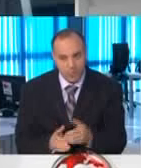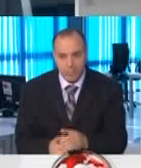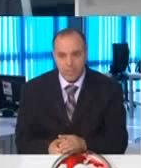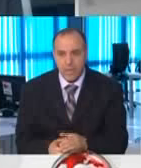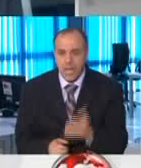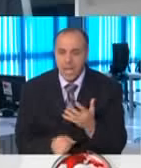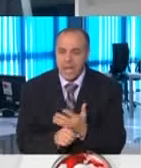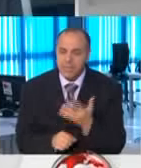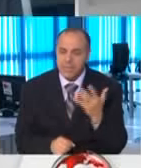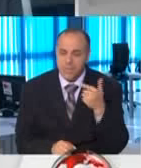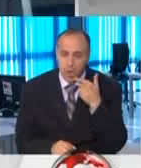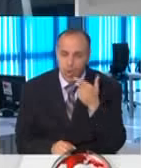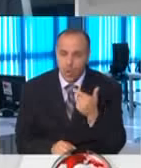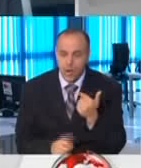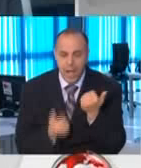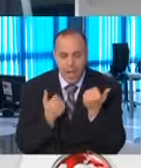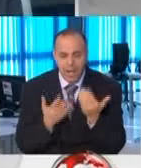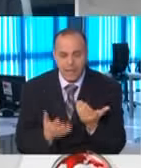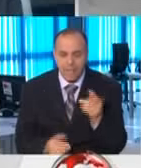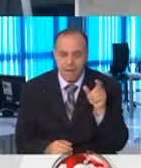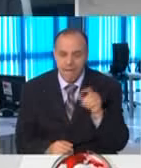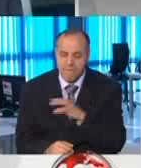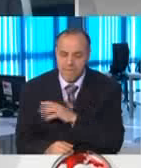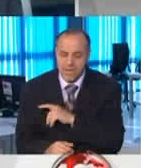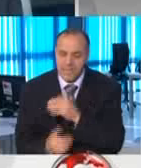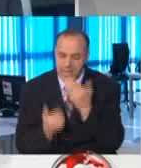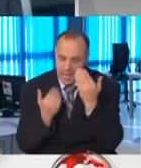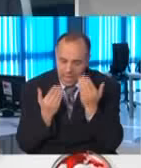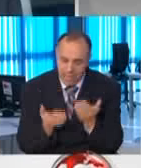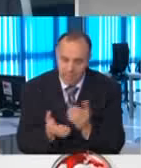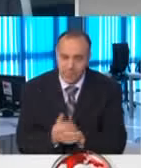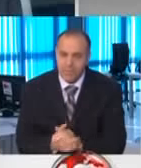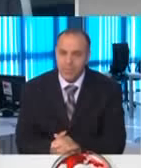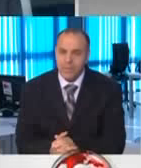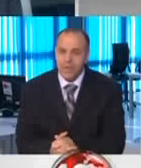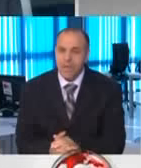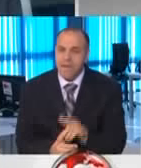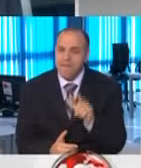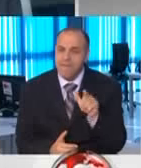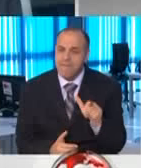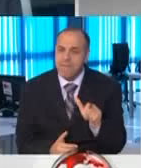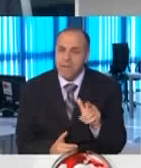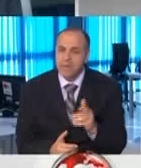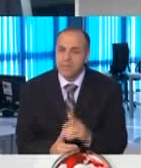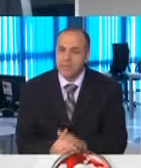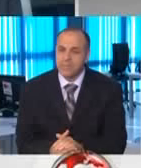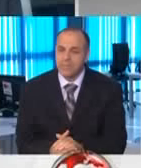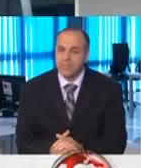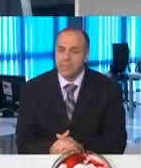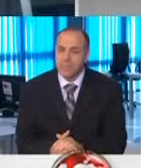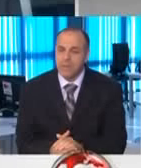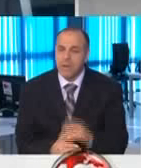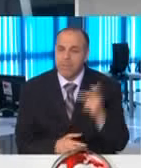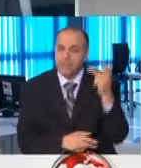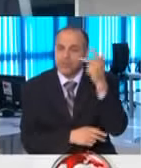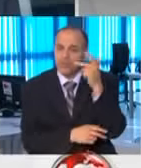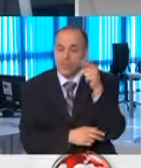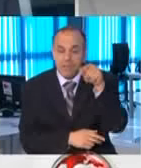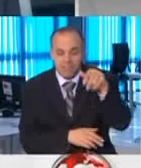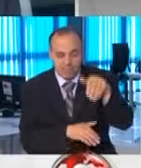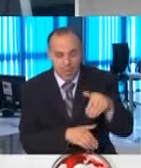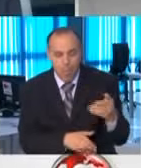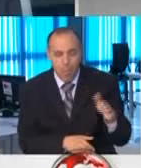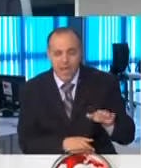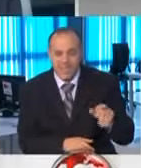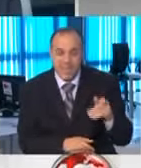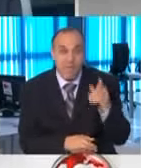الدورة الخامسة، كان التكريم لفلسطين والثورة الفلسطينية، وكان هناك مجسد للمسجد الأقصى في ساحة الشهيد